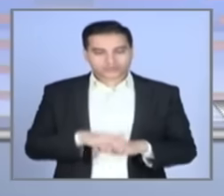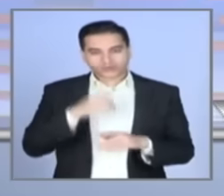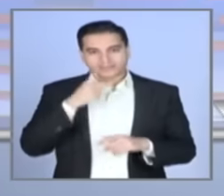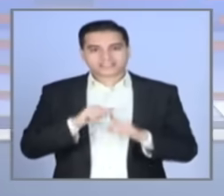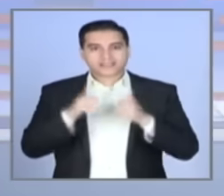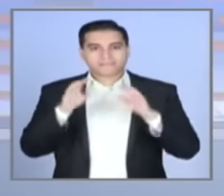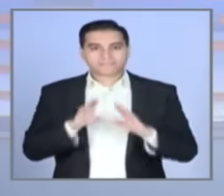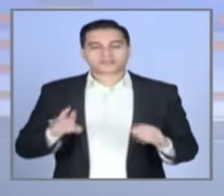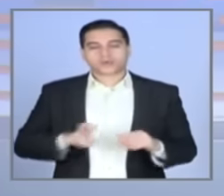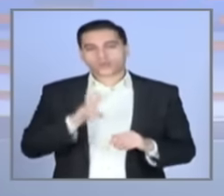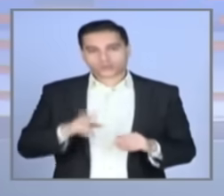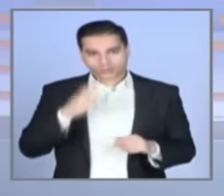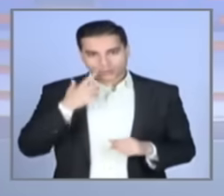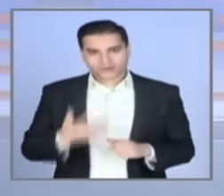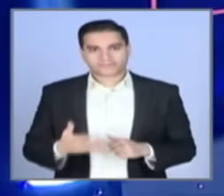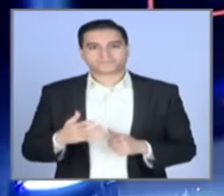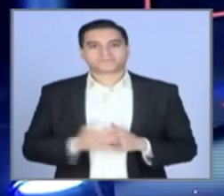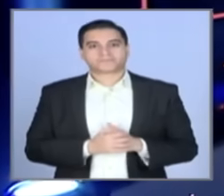سينما ومسرح، والسؤال هو